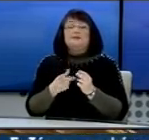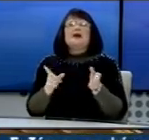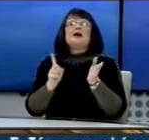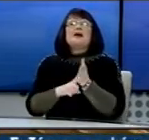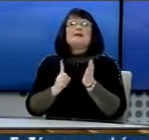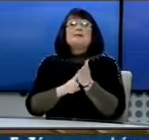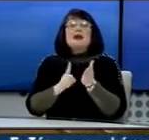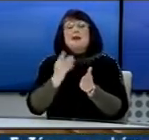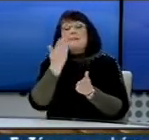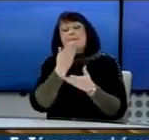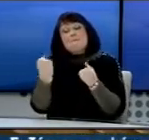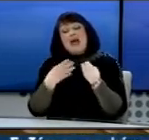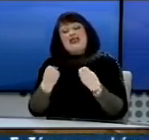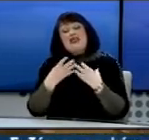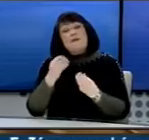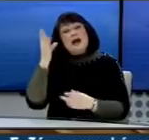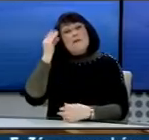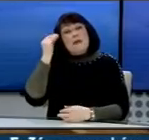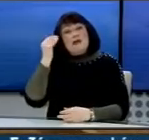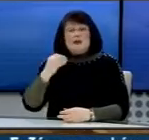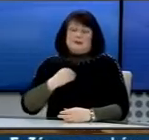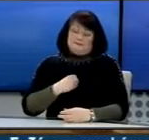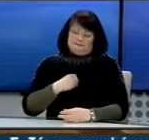να γίνουν διδάγματα.